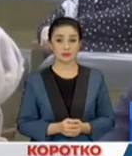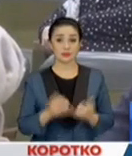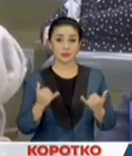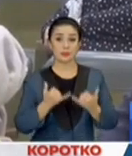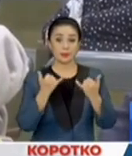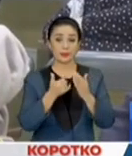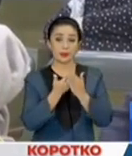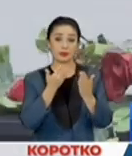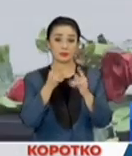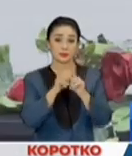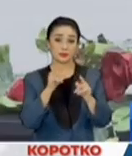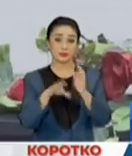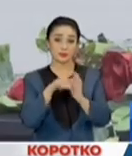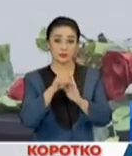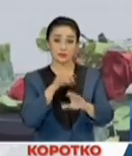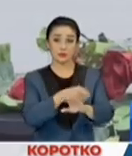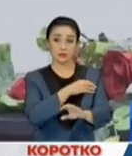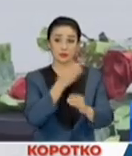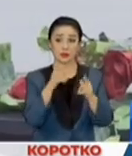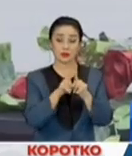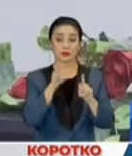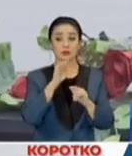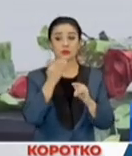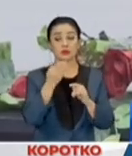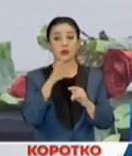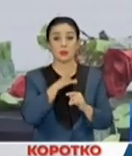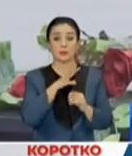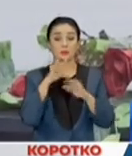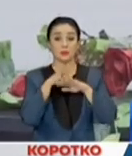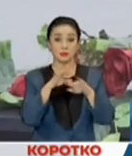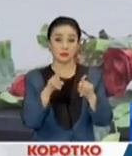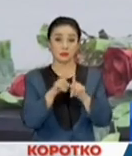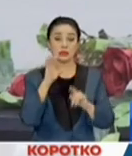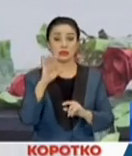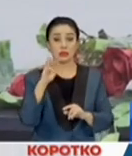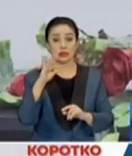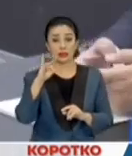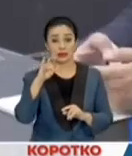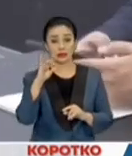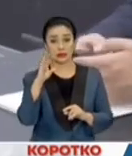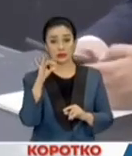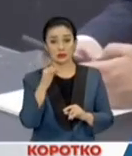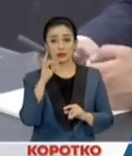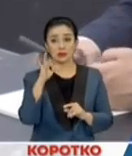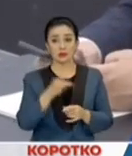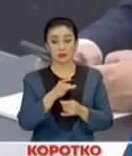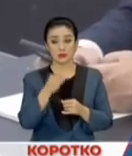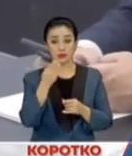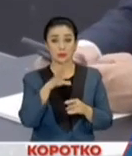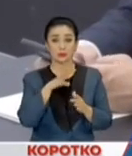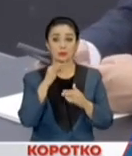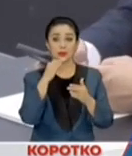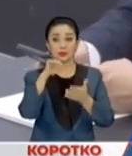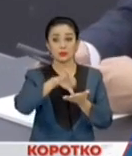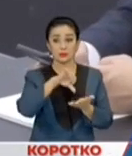Очередная предвыборная встреча активистов Народно-демократической партии Узбекистана была проведена в Сергелийском районе столицы. В ходе встречи избирателям были